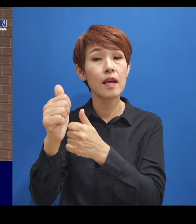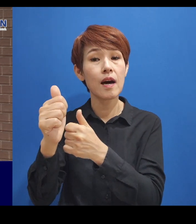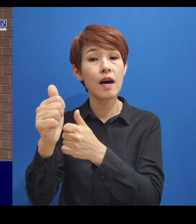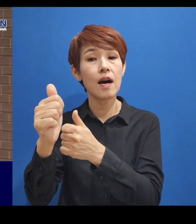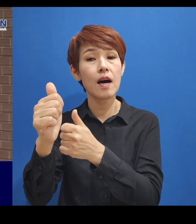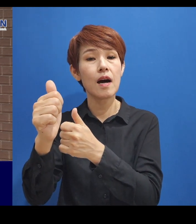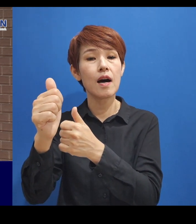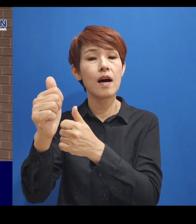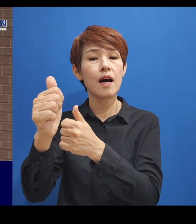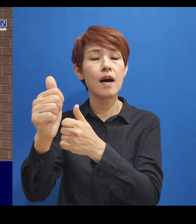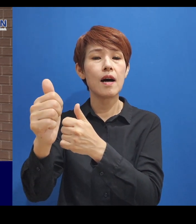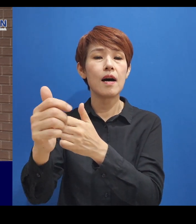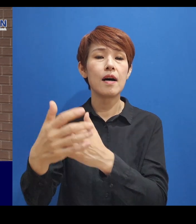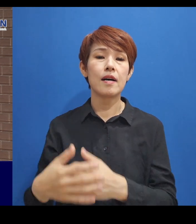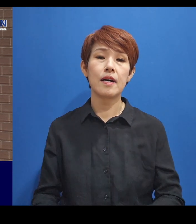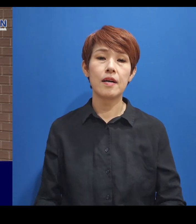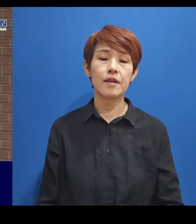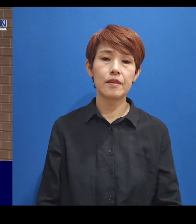나갑니다.